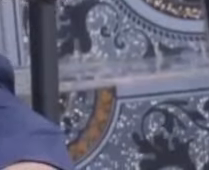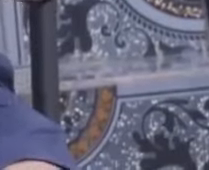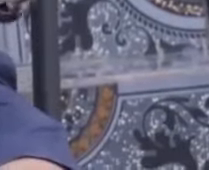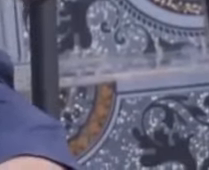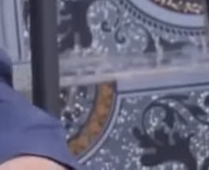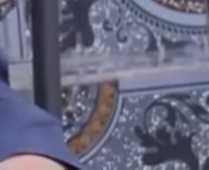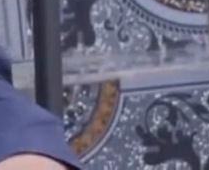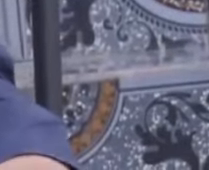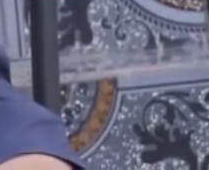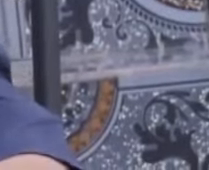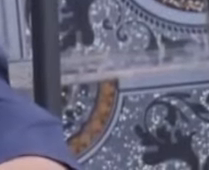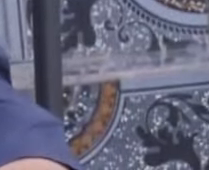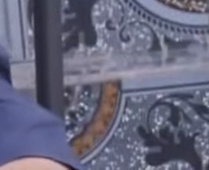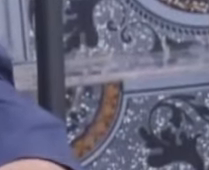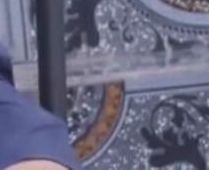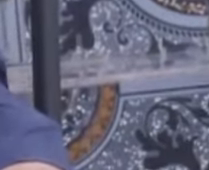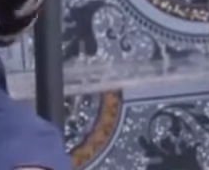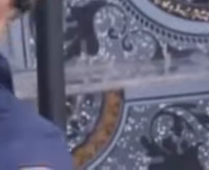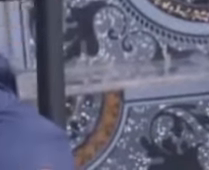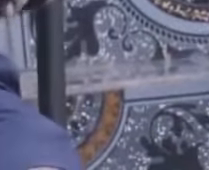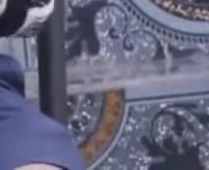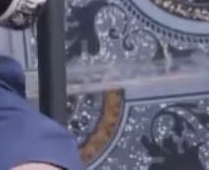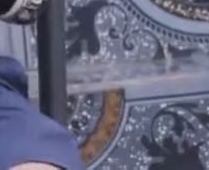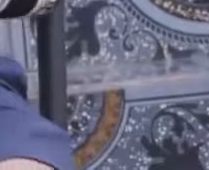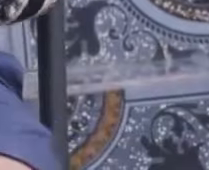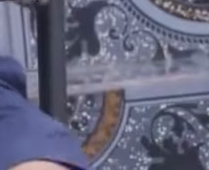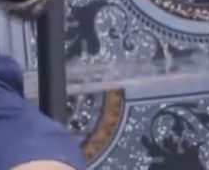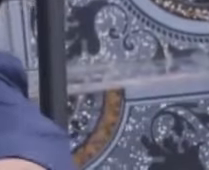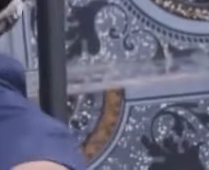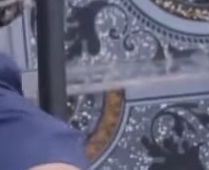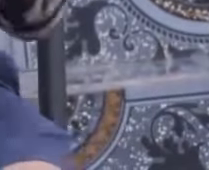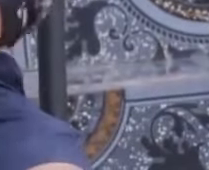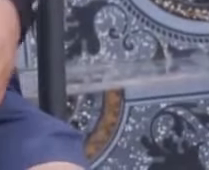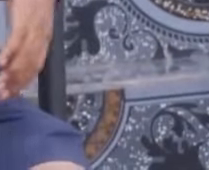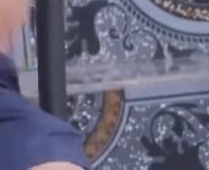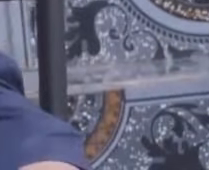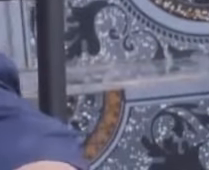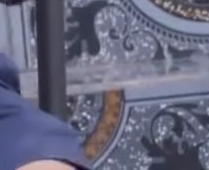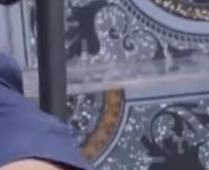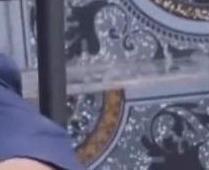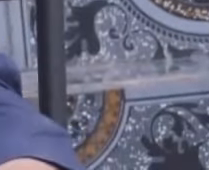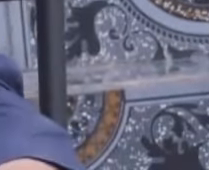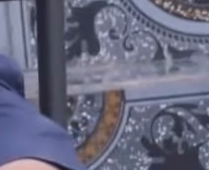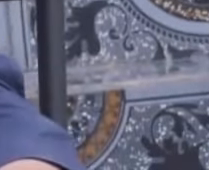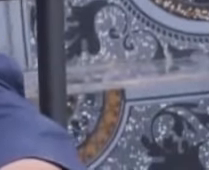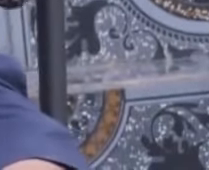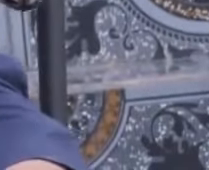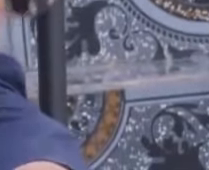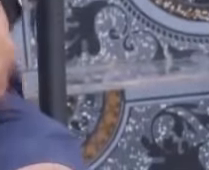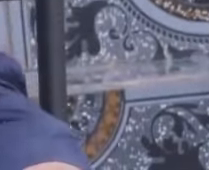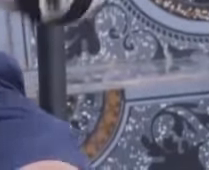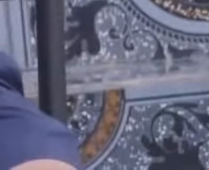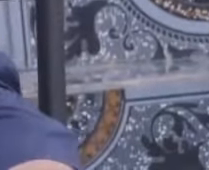zote zinapatikana ndani na Stelingi wetu Dani Kaboma.